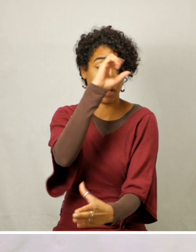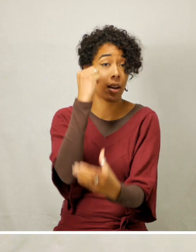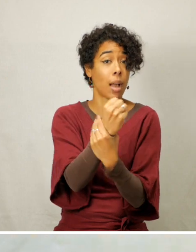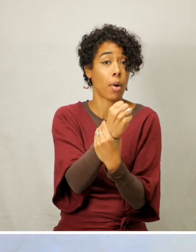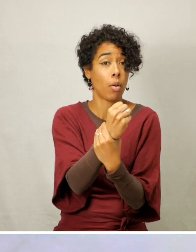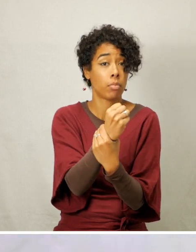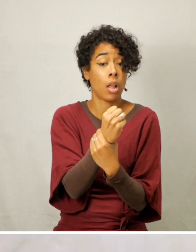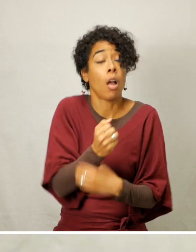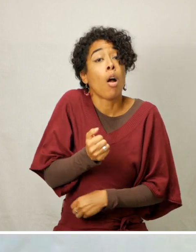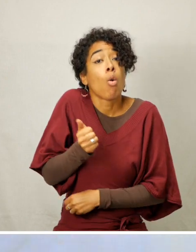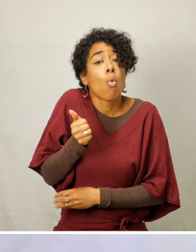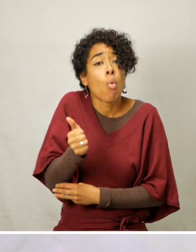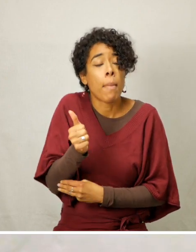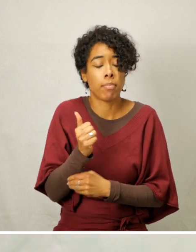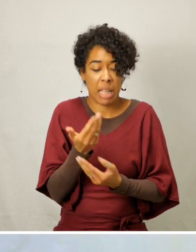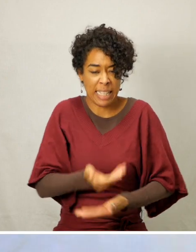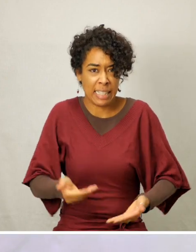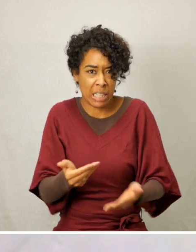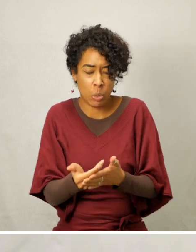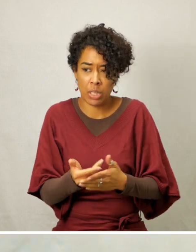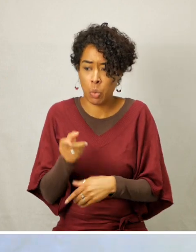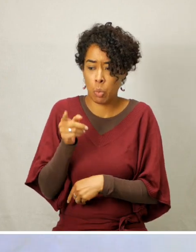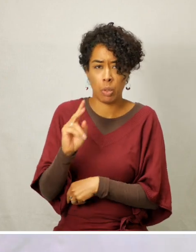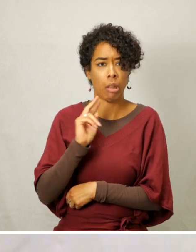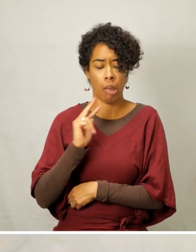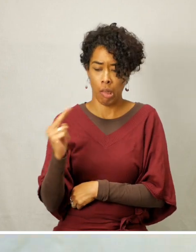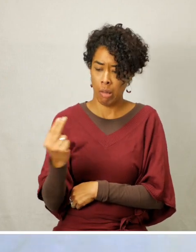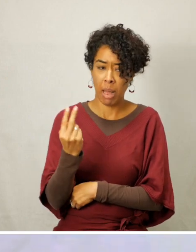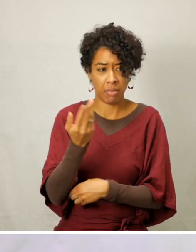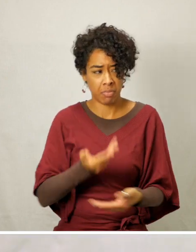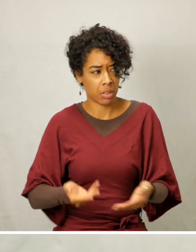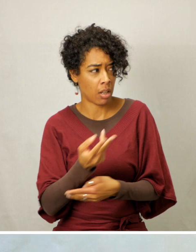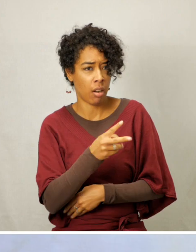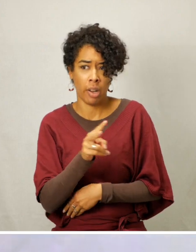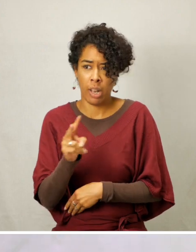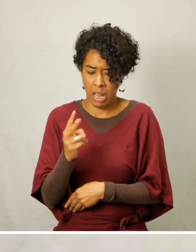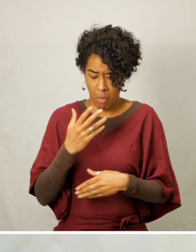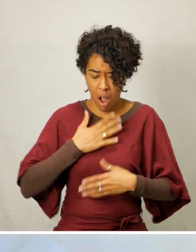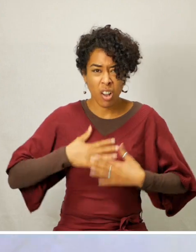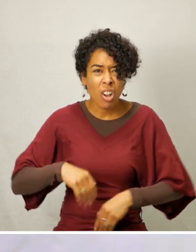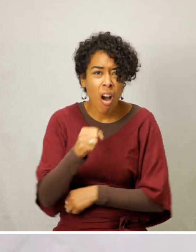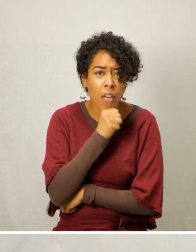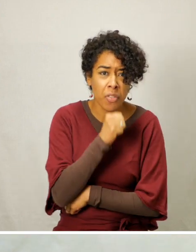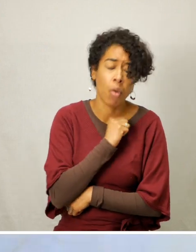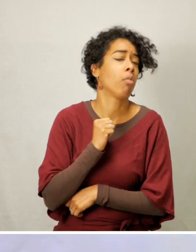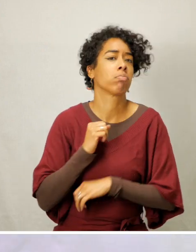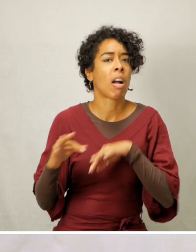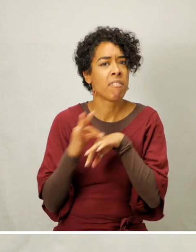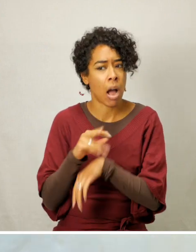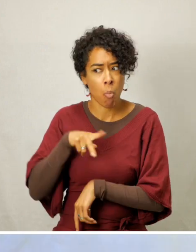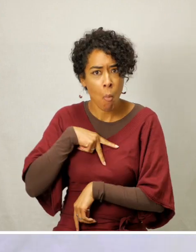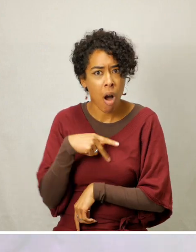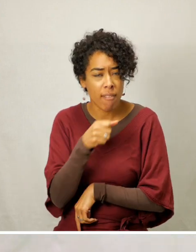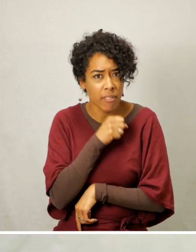Bible nous dit, il ne considéra point les événements en fait, que son corps était usé, que Sarah était vieille, mais il a saisi par